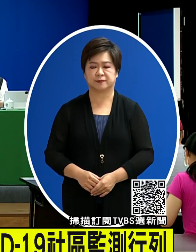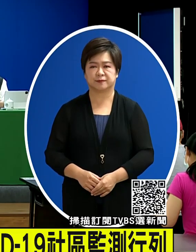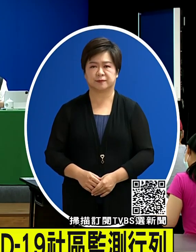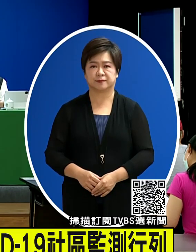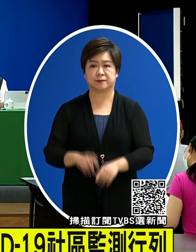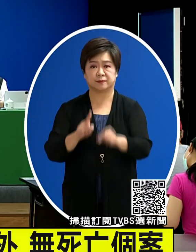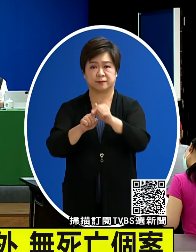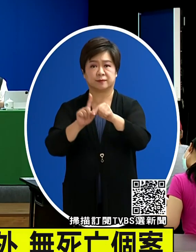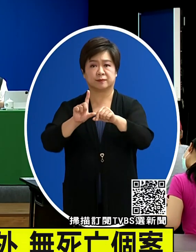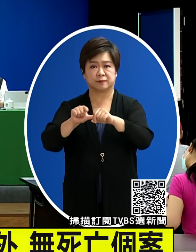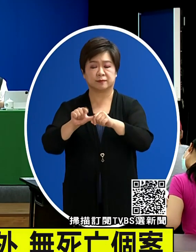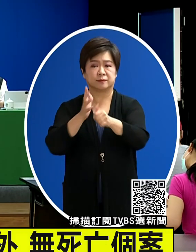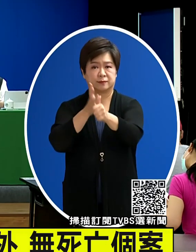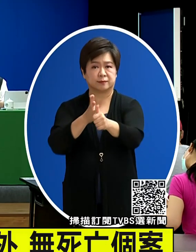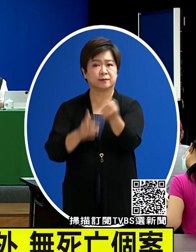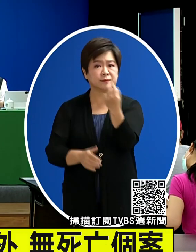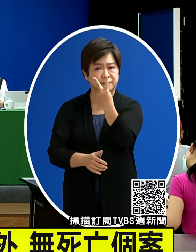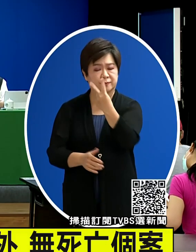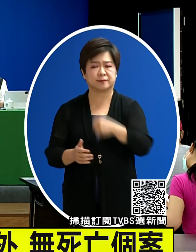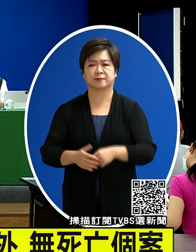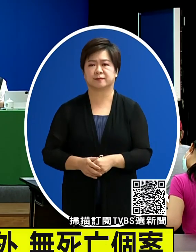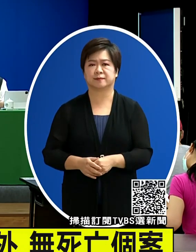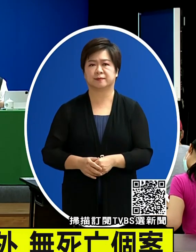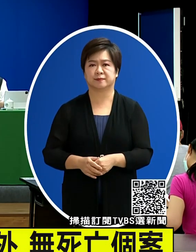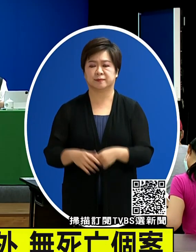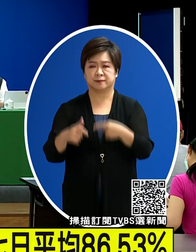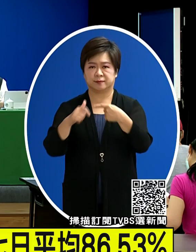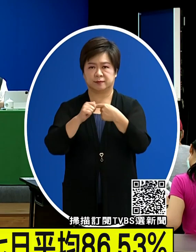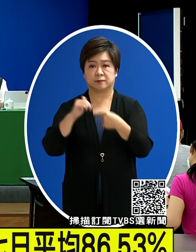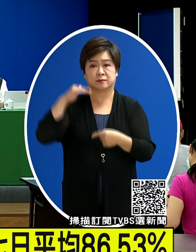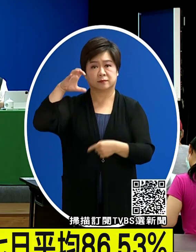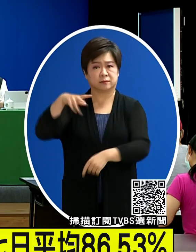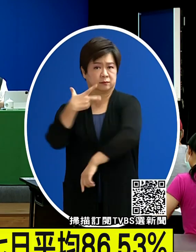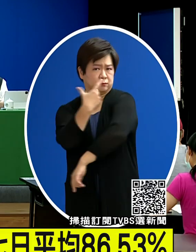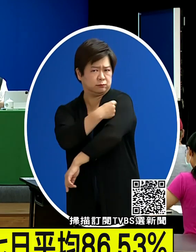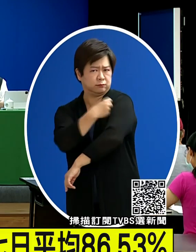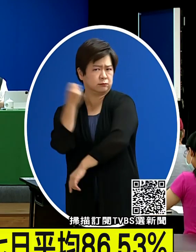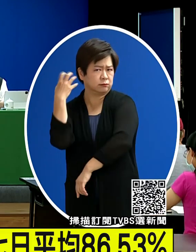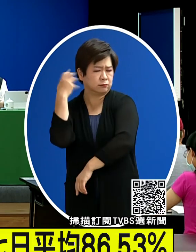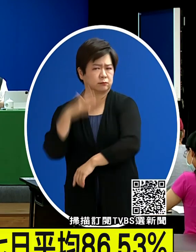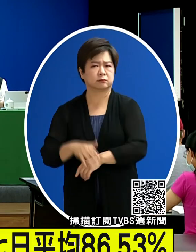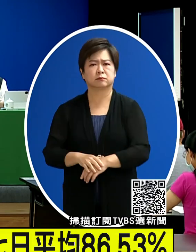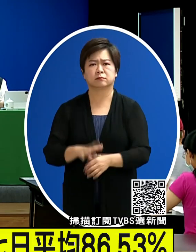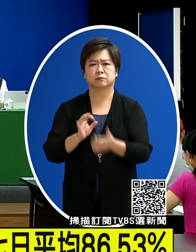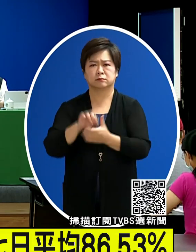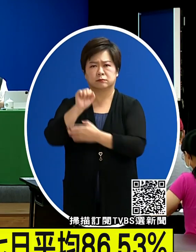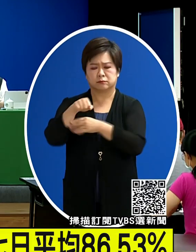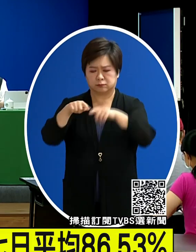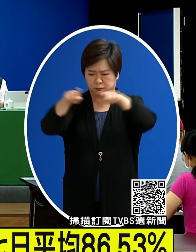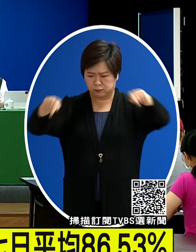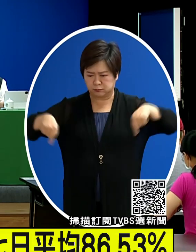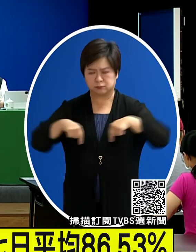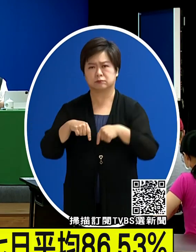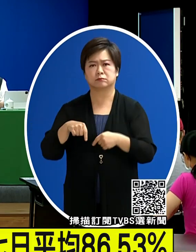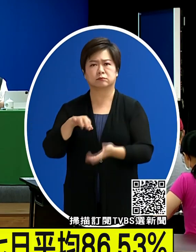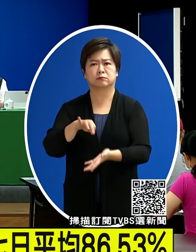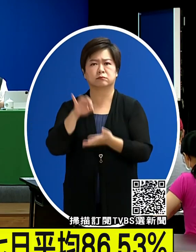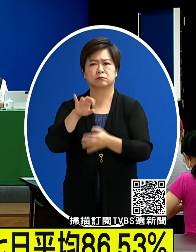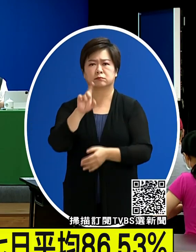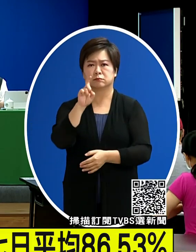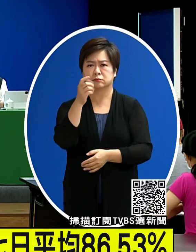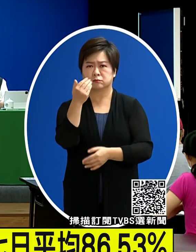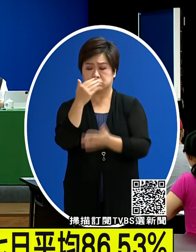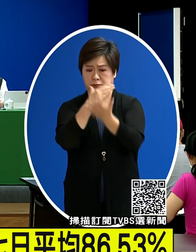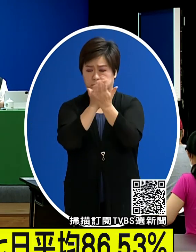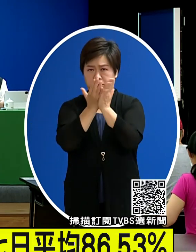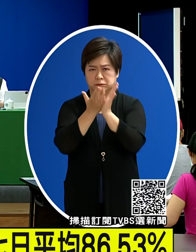中时这边两题提问哦。首先第一题是高端疫苗被爆出受试者同意书上有排除19类的对象，